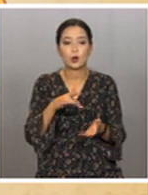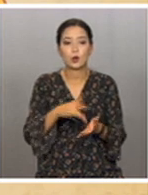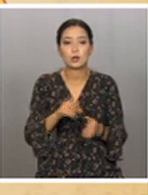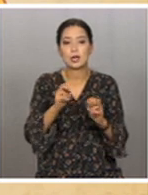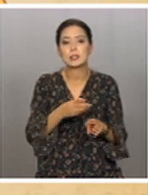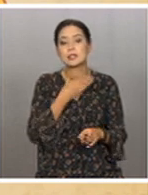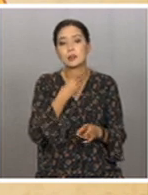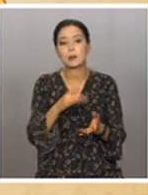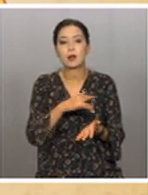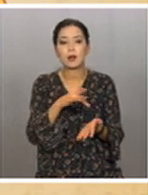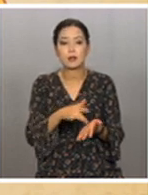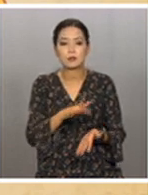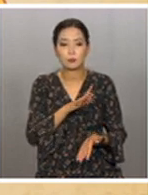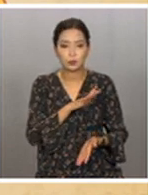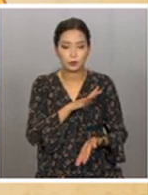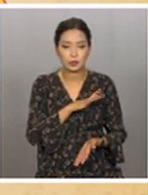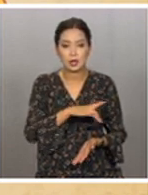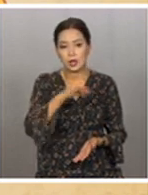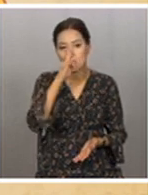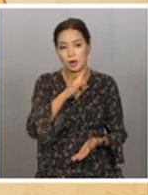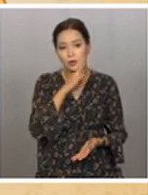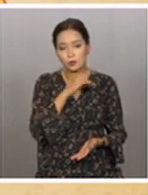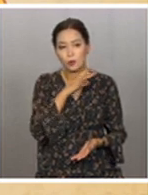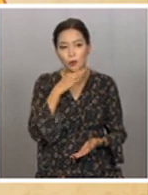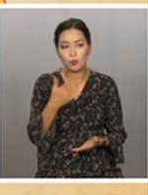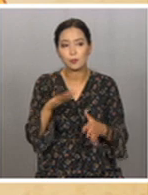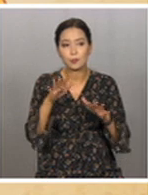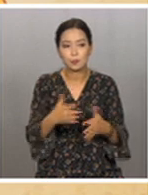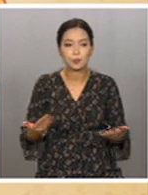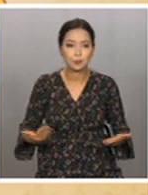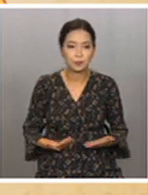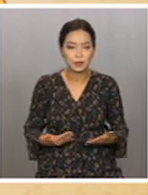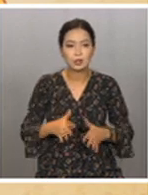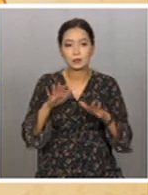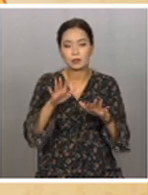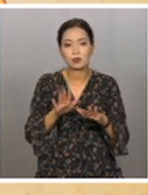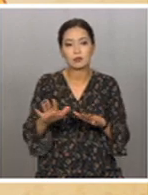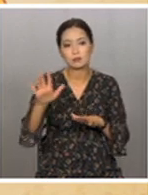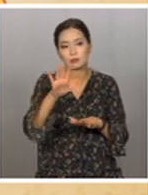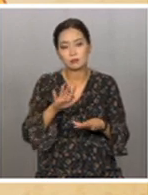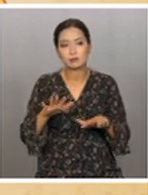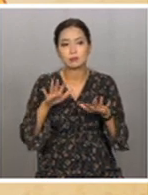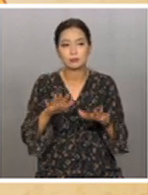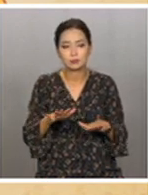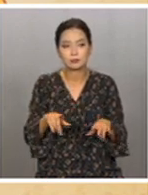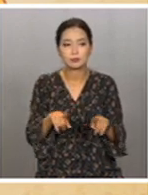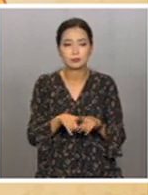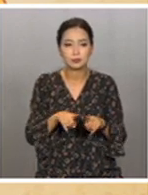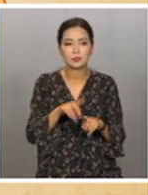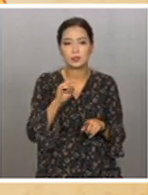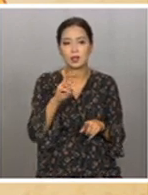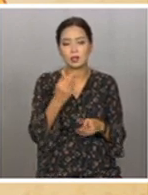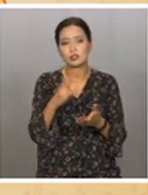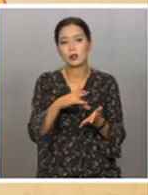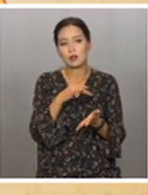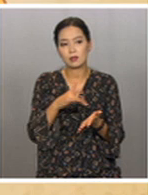қаласы болды. Қазақтар көп қоныстанған Ертістің сол жағалауындағы Заречная слободкасы Алаш қаласы деп